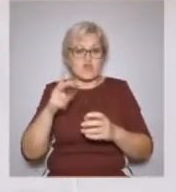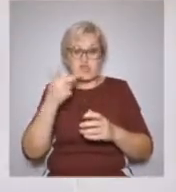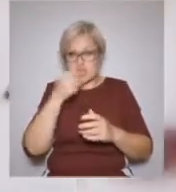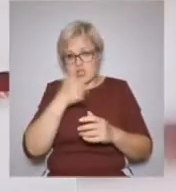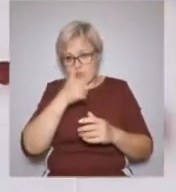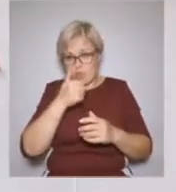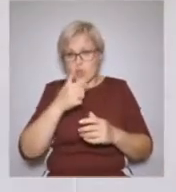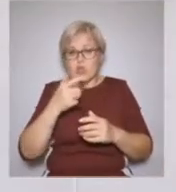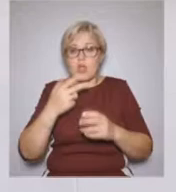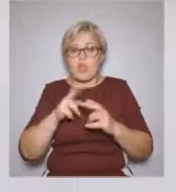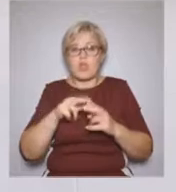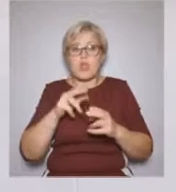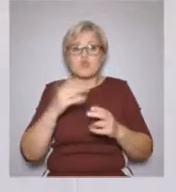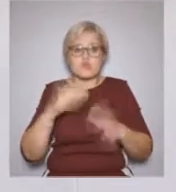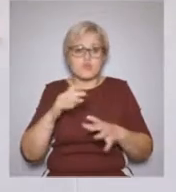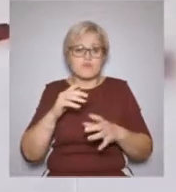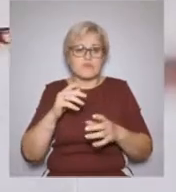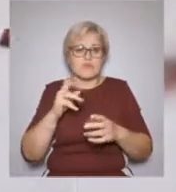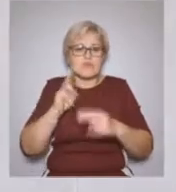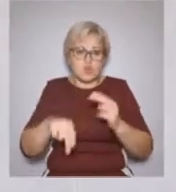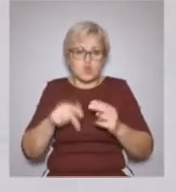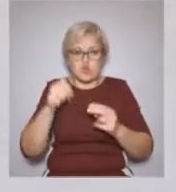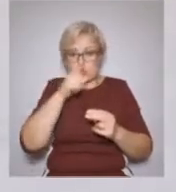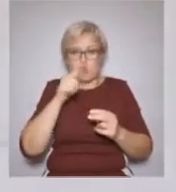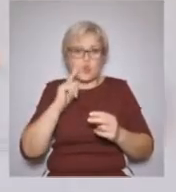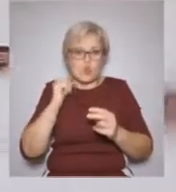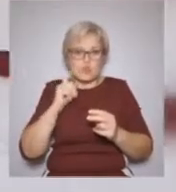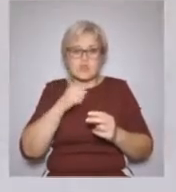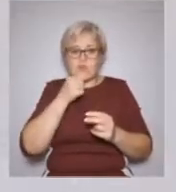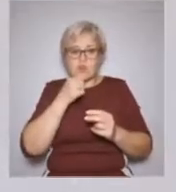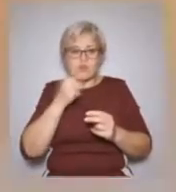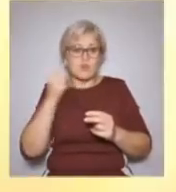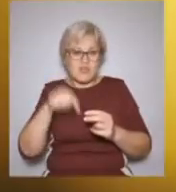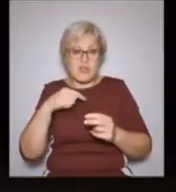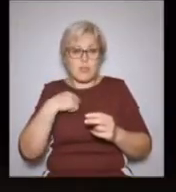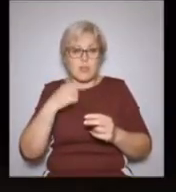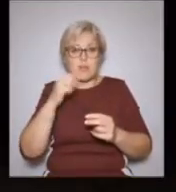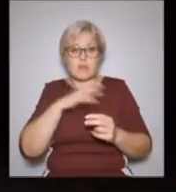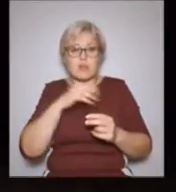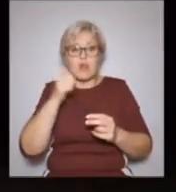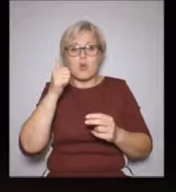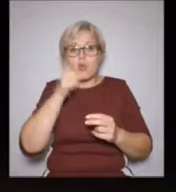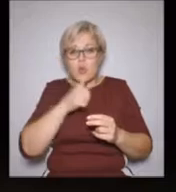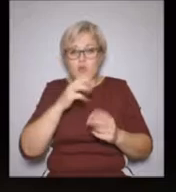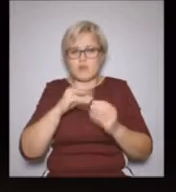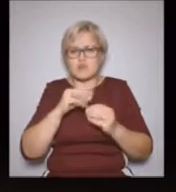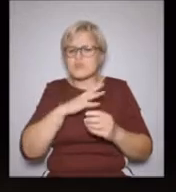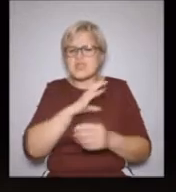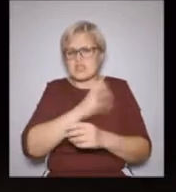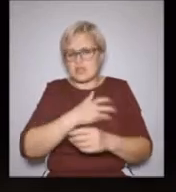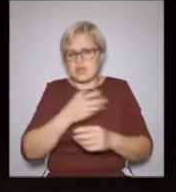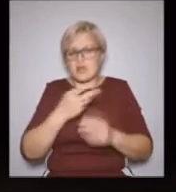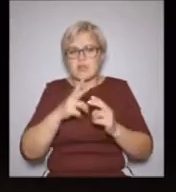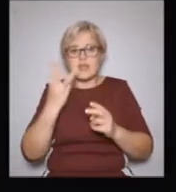нибудь откуда я приехал то есть золотой медалью в эстафете вот а 2003 не вот